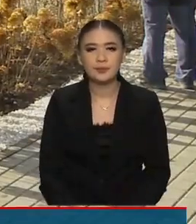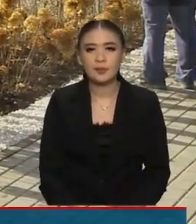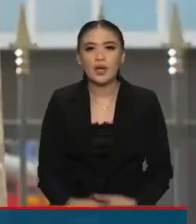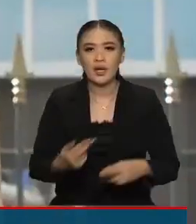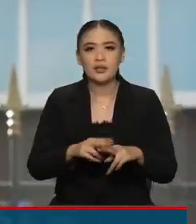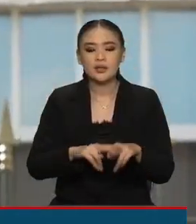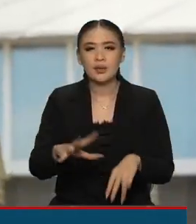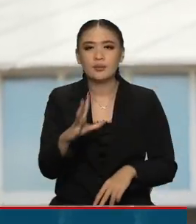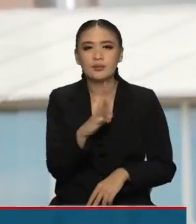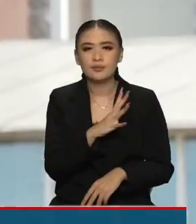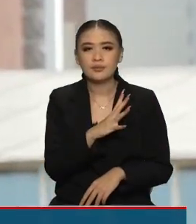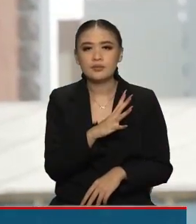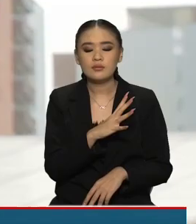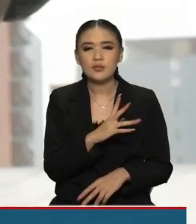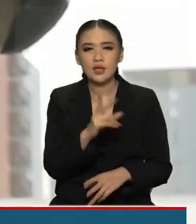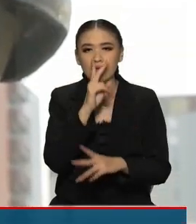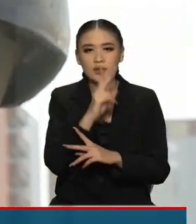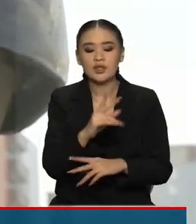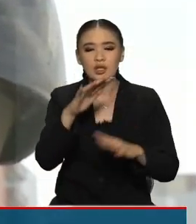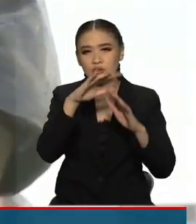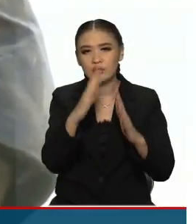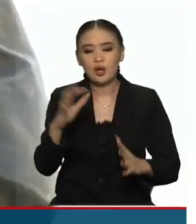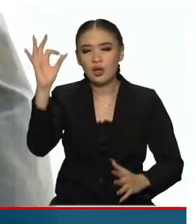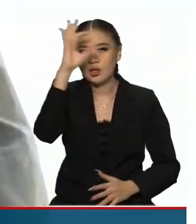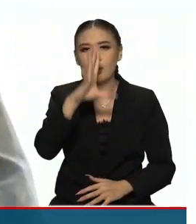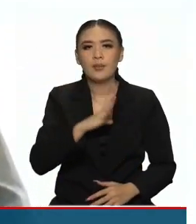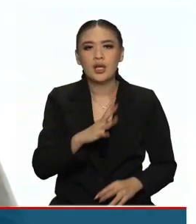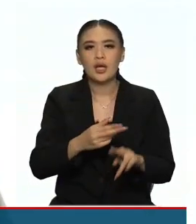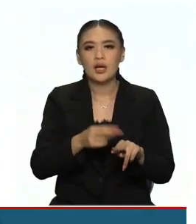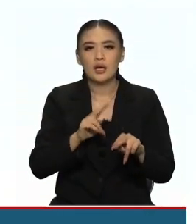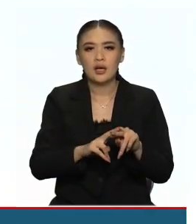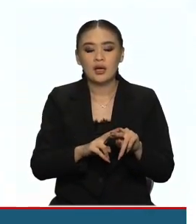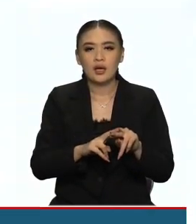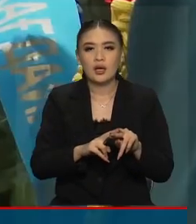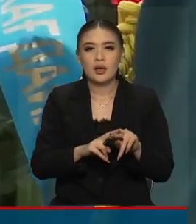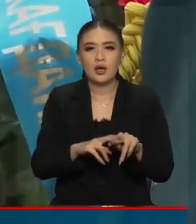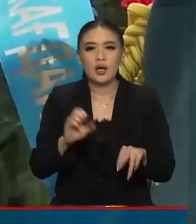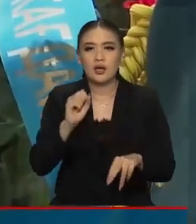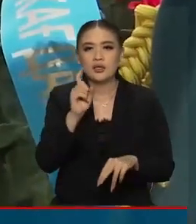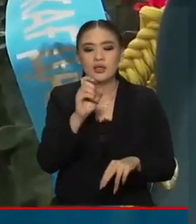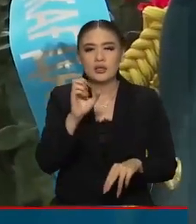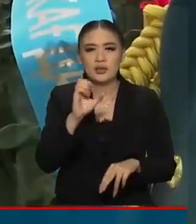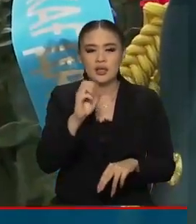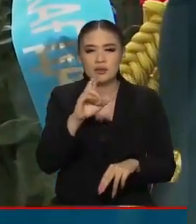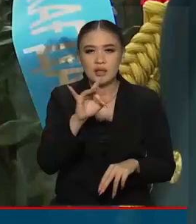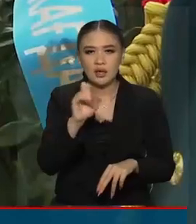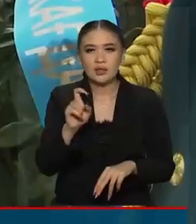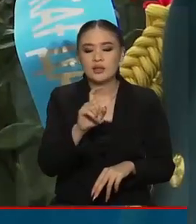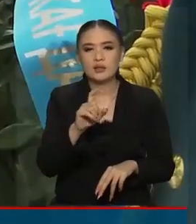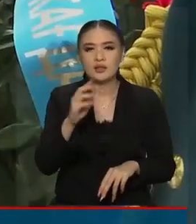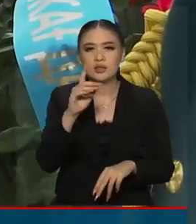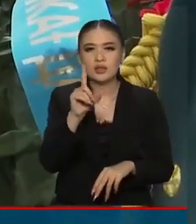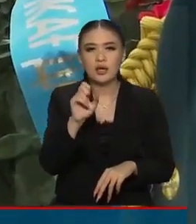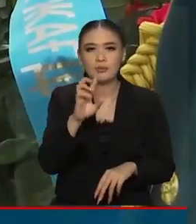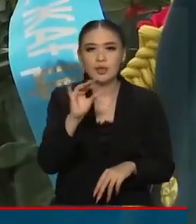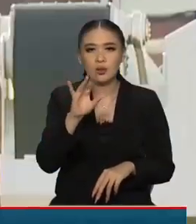Покоритель горы. Именно так видят скульпторы Айдос Буркетбаев и Тимур Ермухаметов Оскара Забикулина. Материалы, из которых